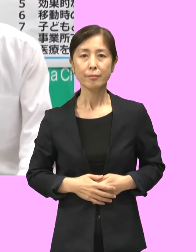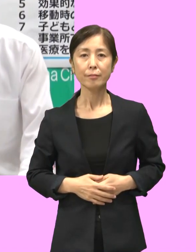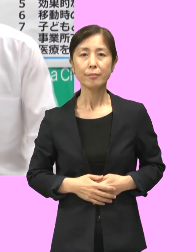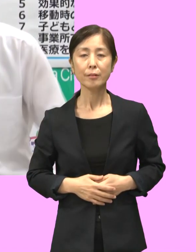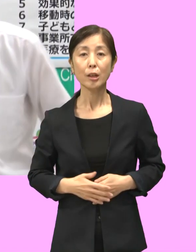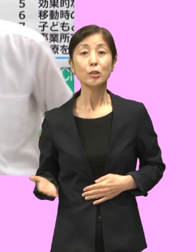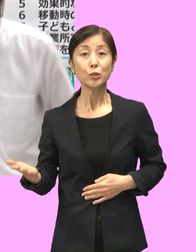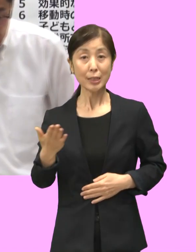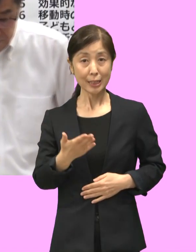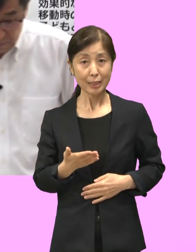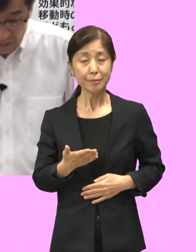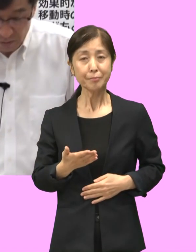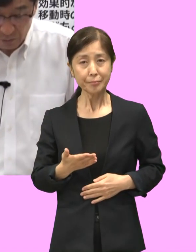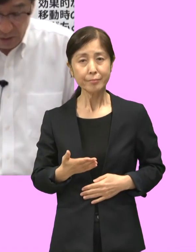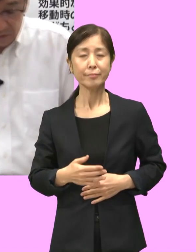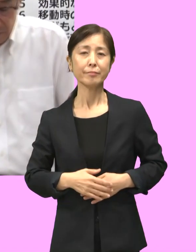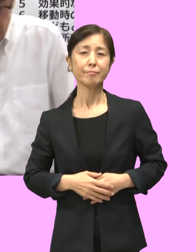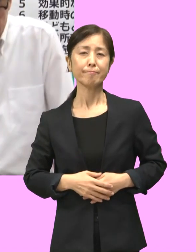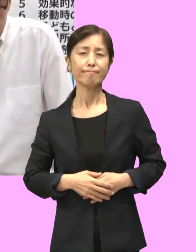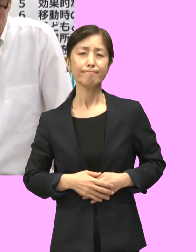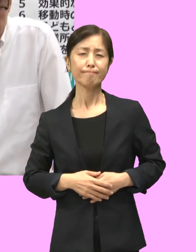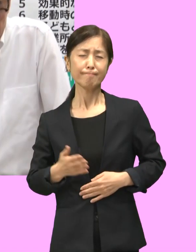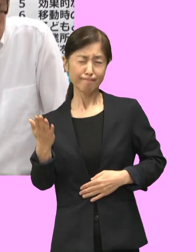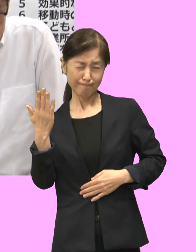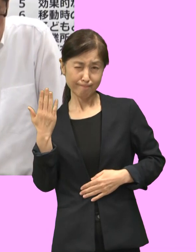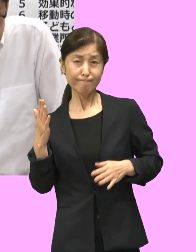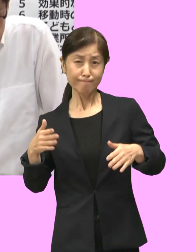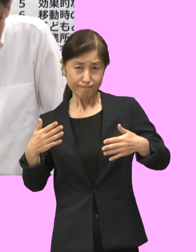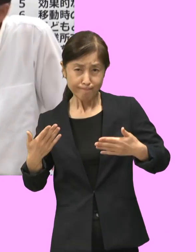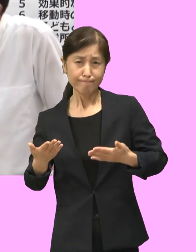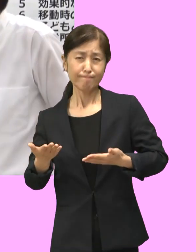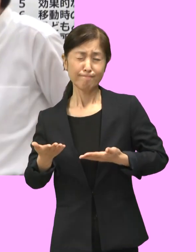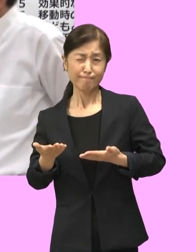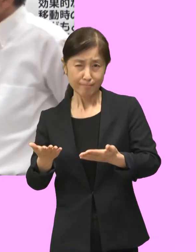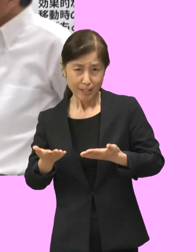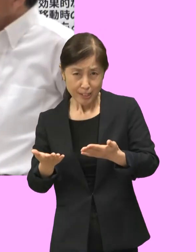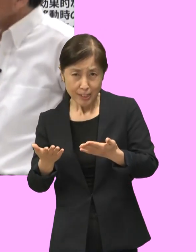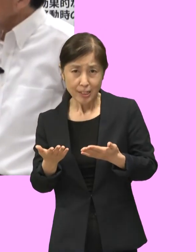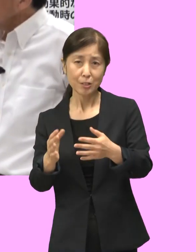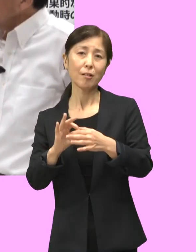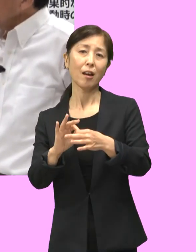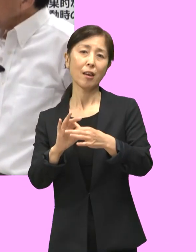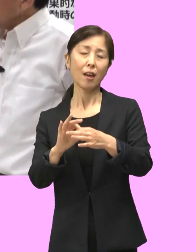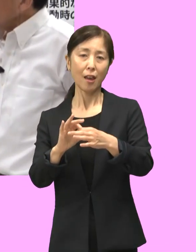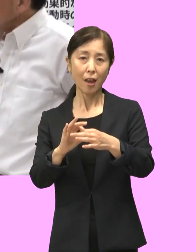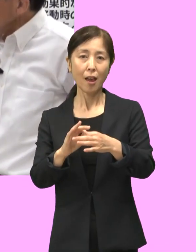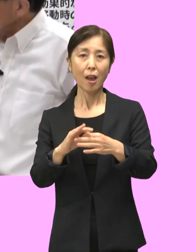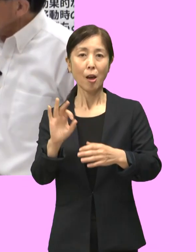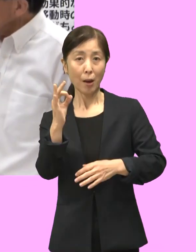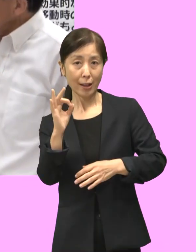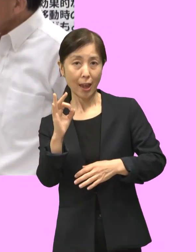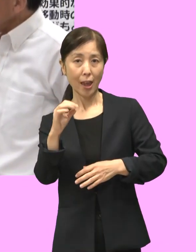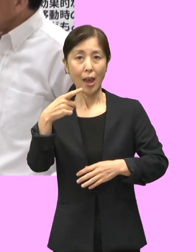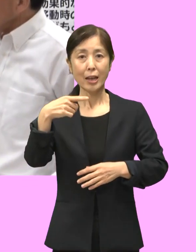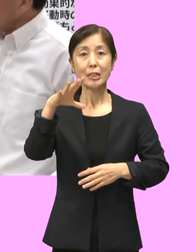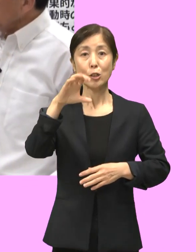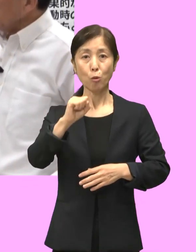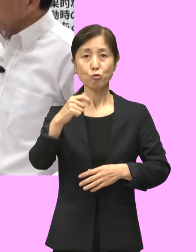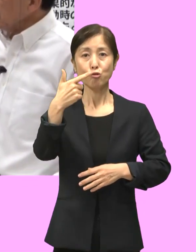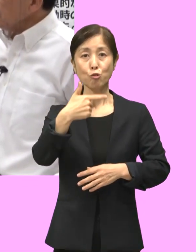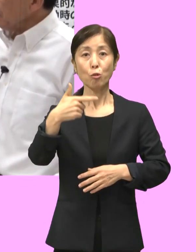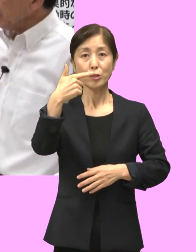続いて、この春の福島県沖地震の関連であります。1